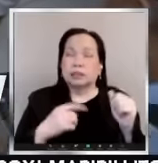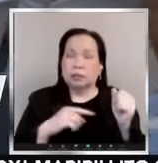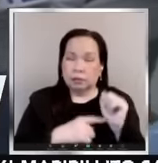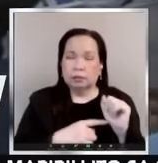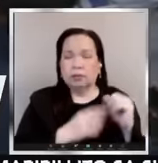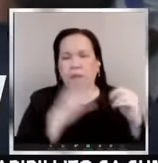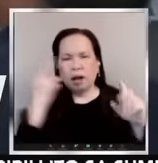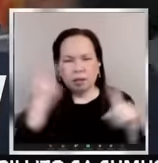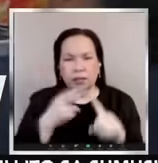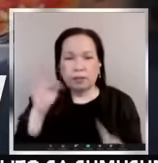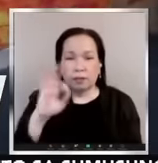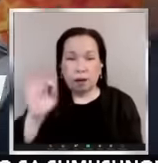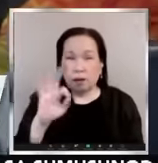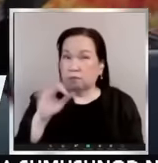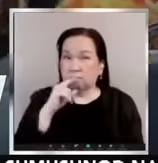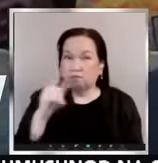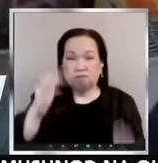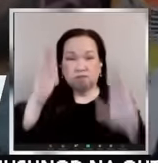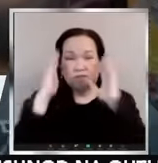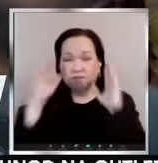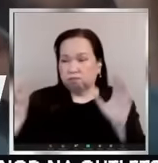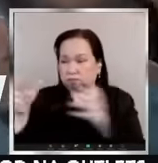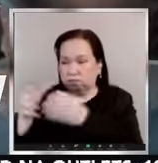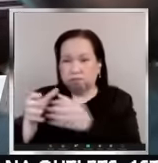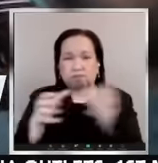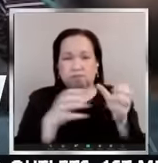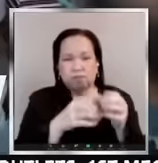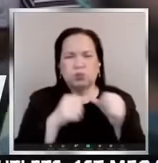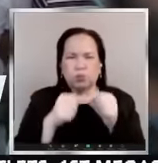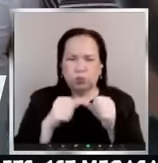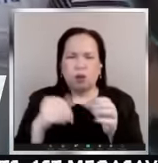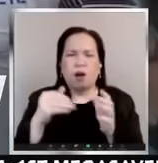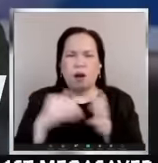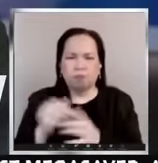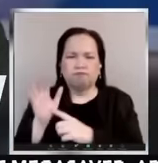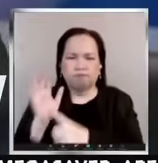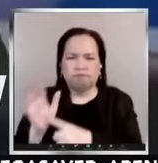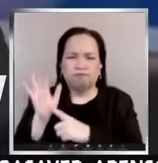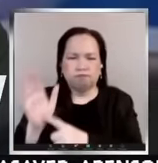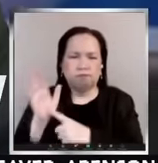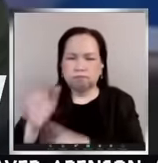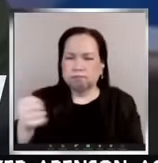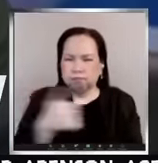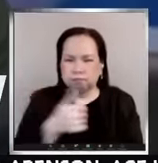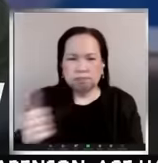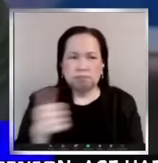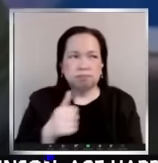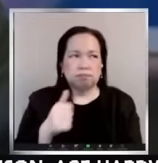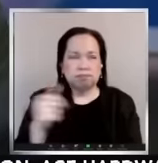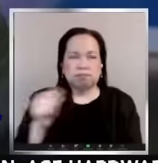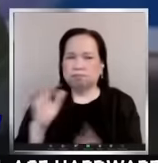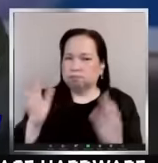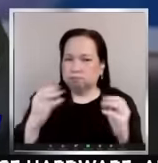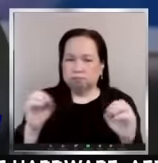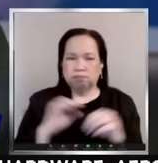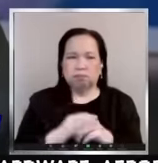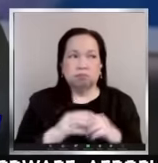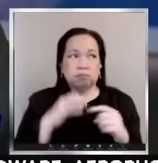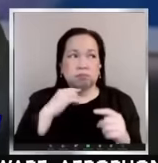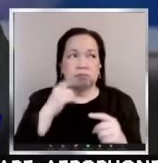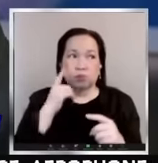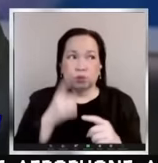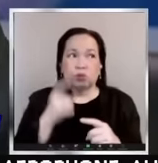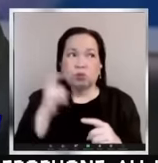mga hiling ng parehong grupo, muli silang magkakasa ng tigil pasada. Hindi pa dapat prenohan, isuspinde,